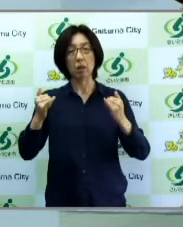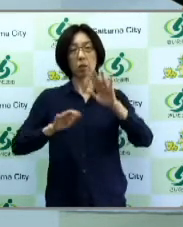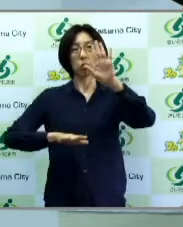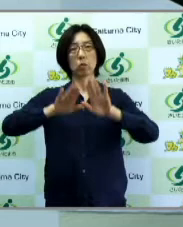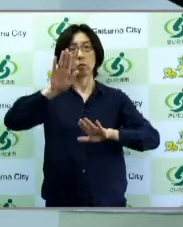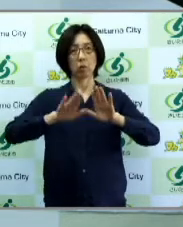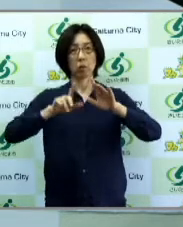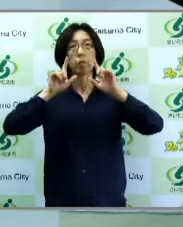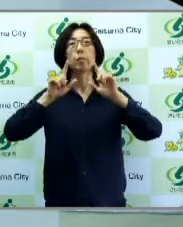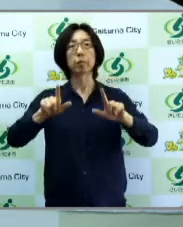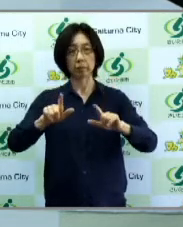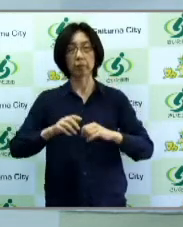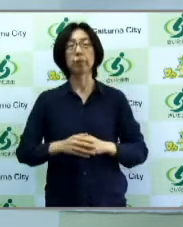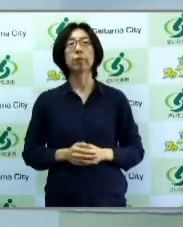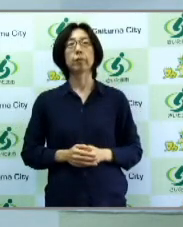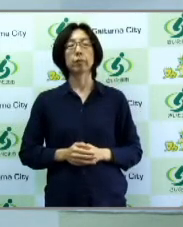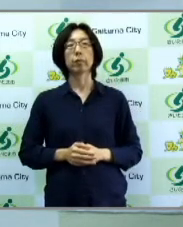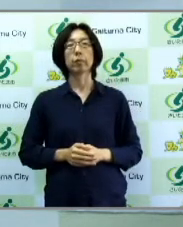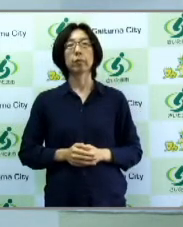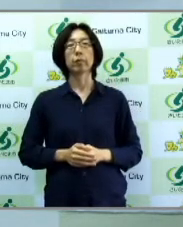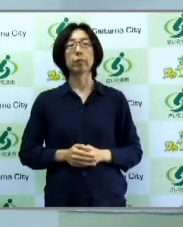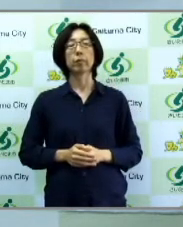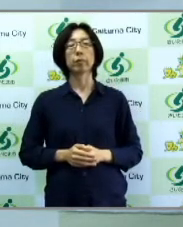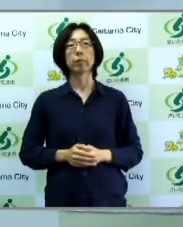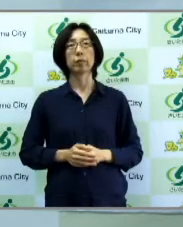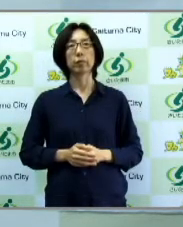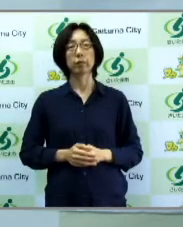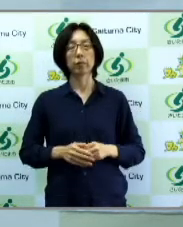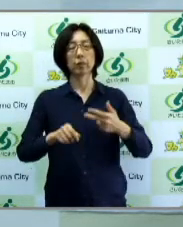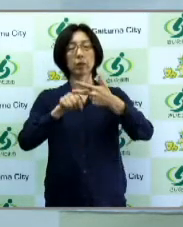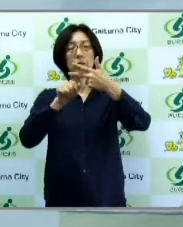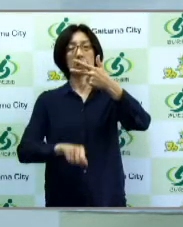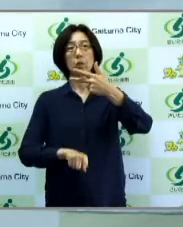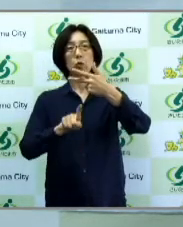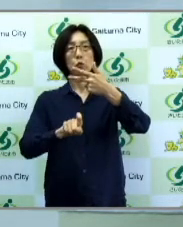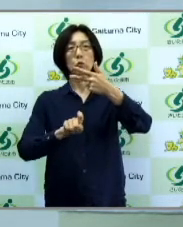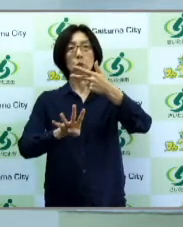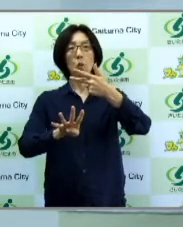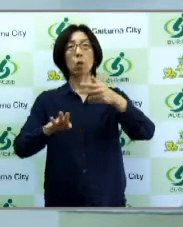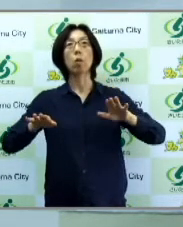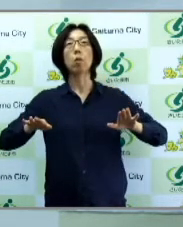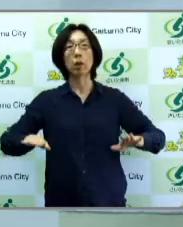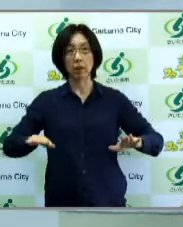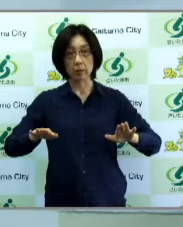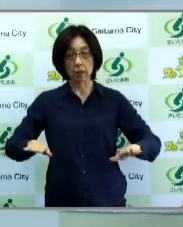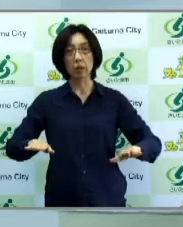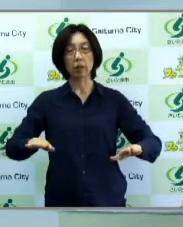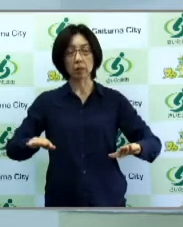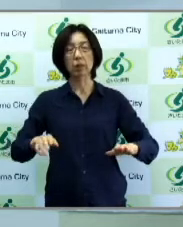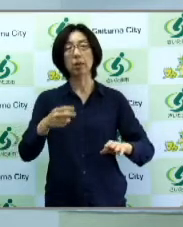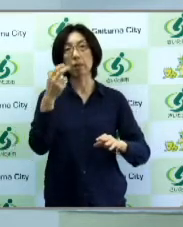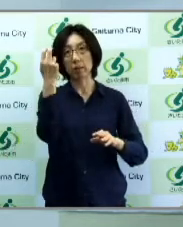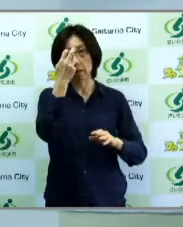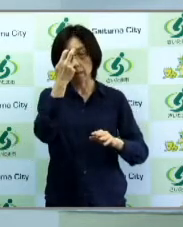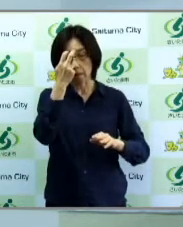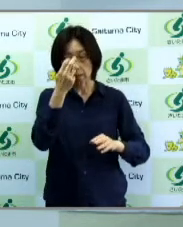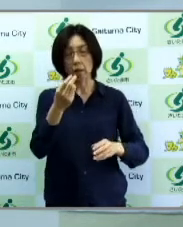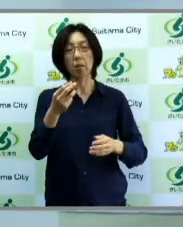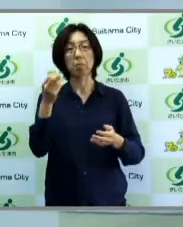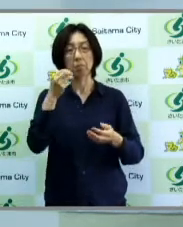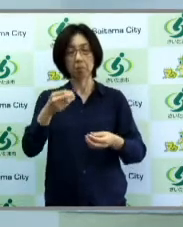。本市の感染状況ですが、7月の14日時点で市内の検査で陽性が判明した